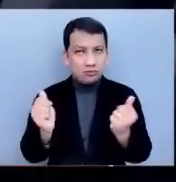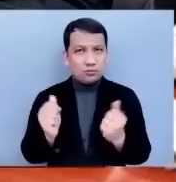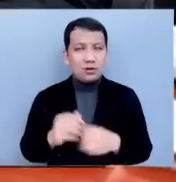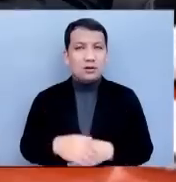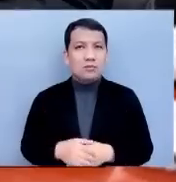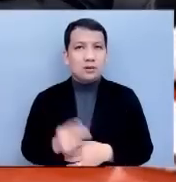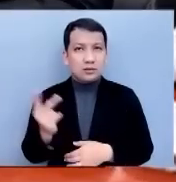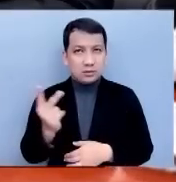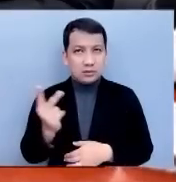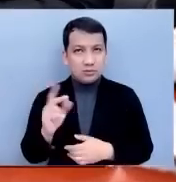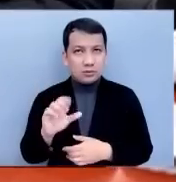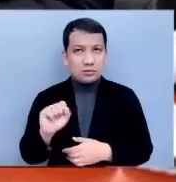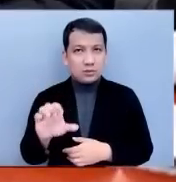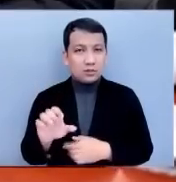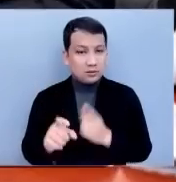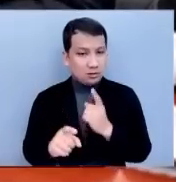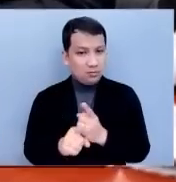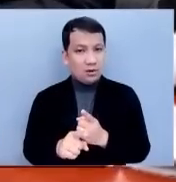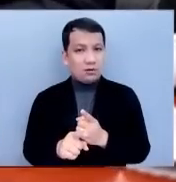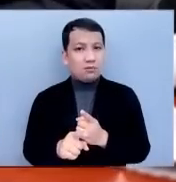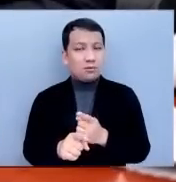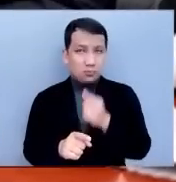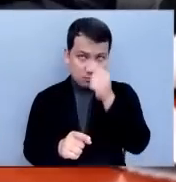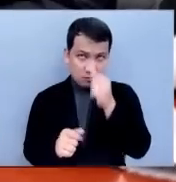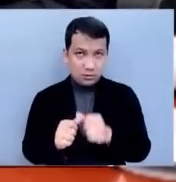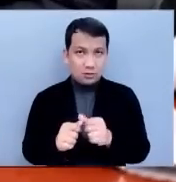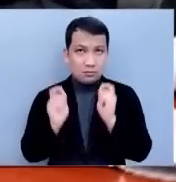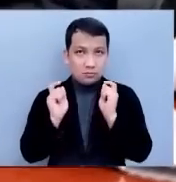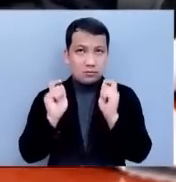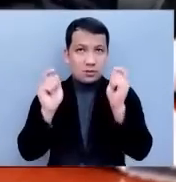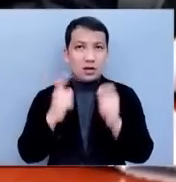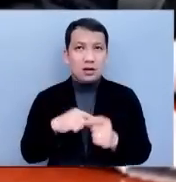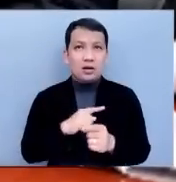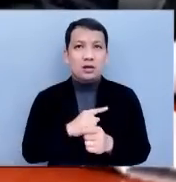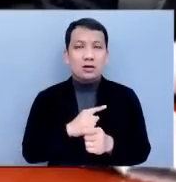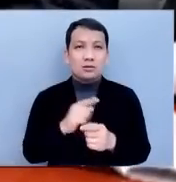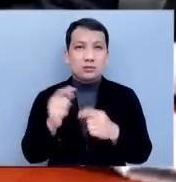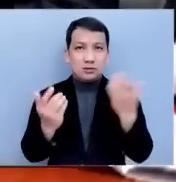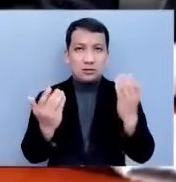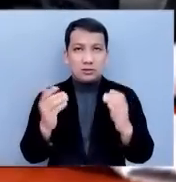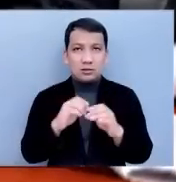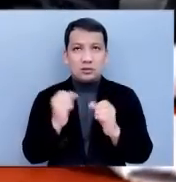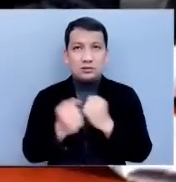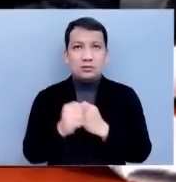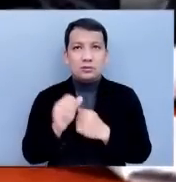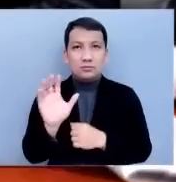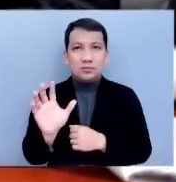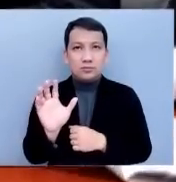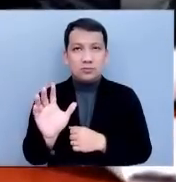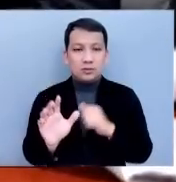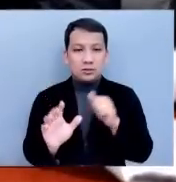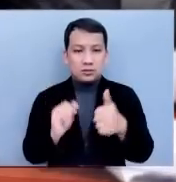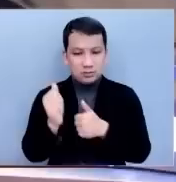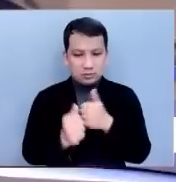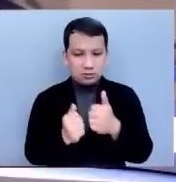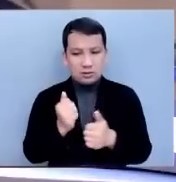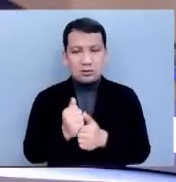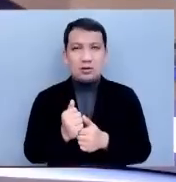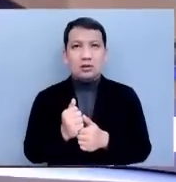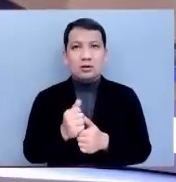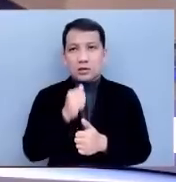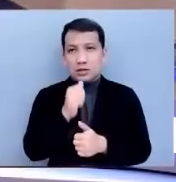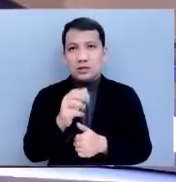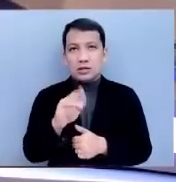dalawang yan. O, di ba? Alalahanin lang natin konti, mabilis-mabilis lang. Ang pinagkaiba, yung Section 50, 10 taon kang pwedeng habulin kapag lumabag ka sa